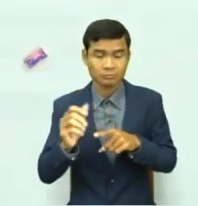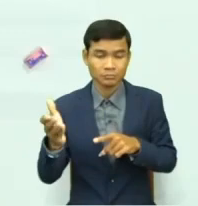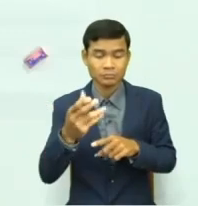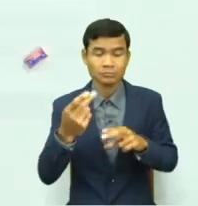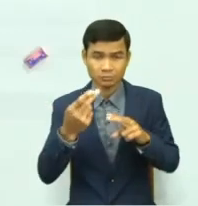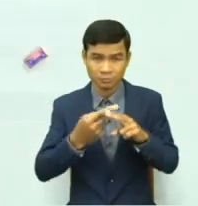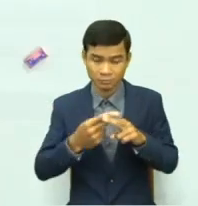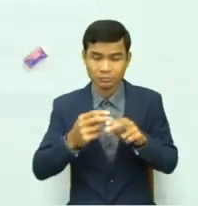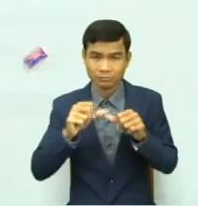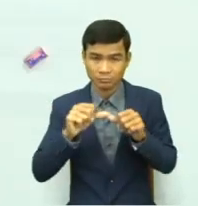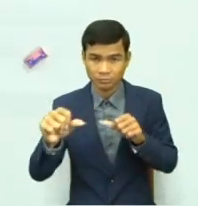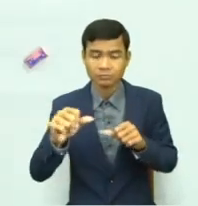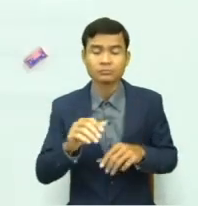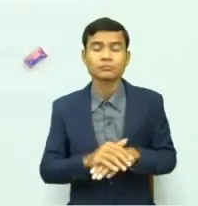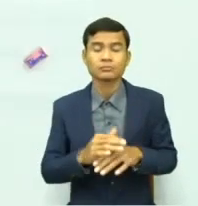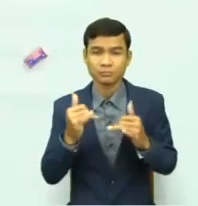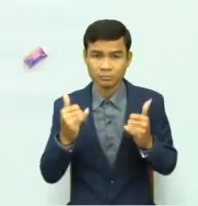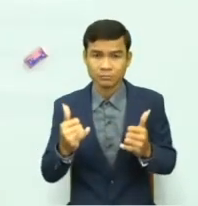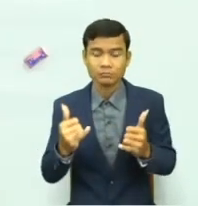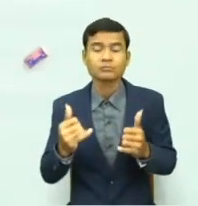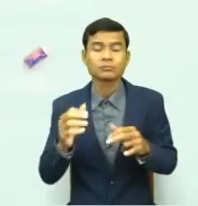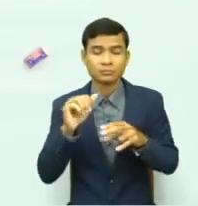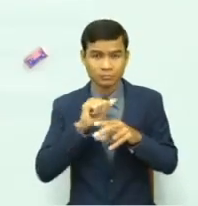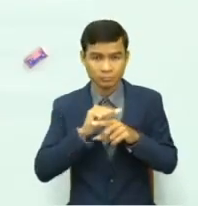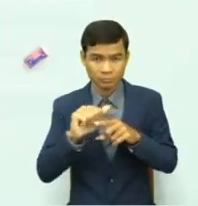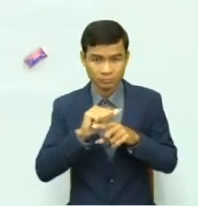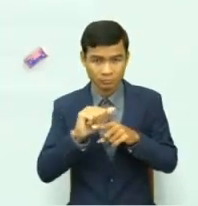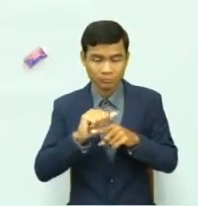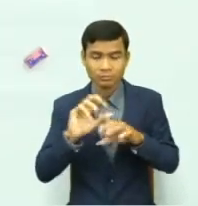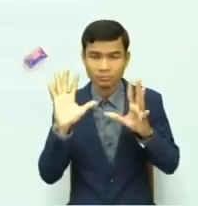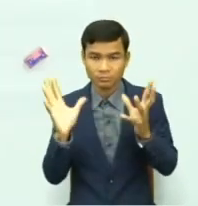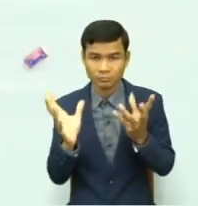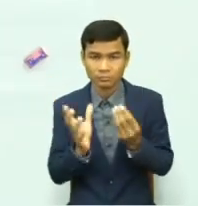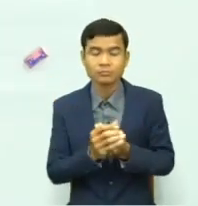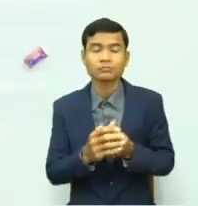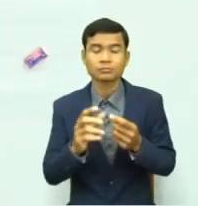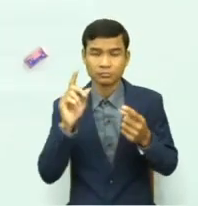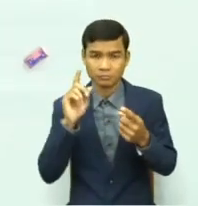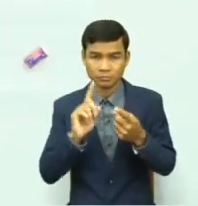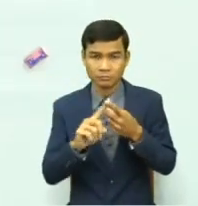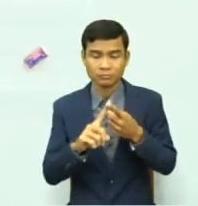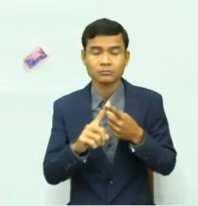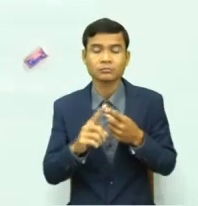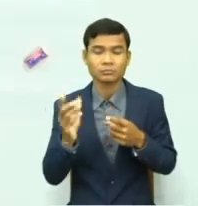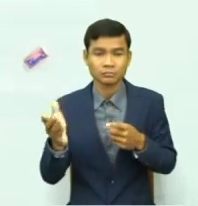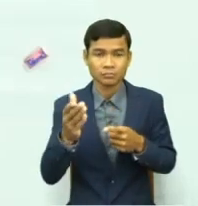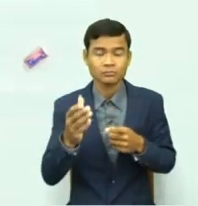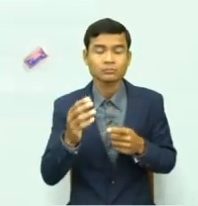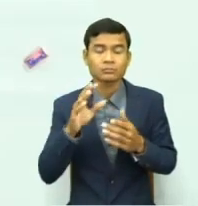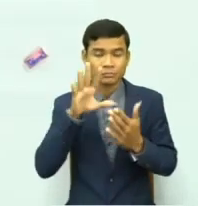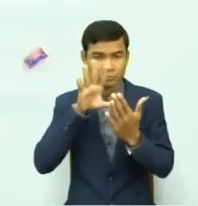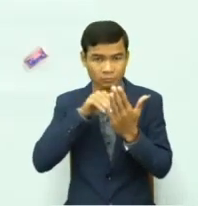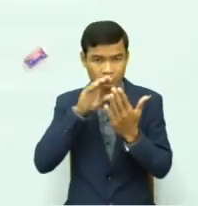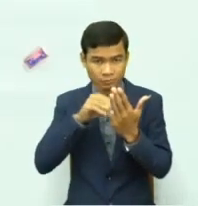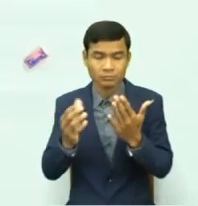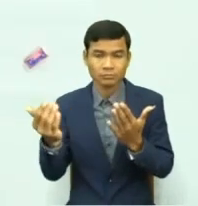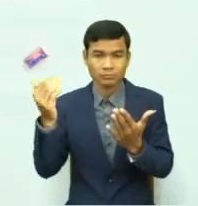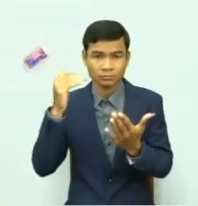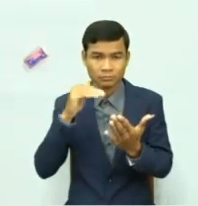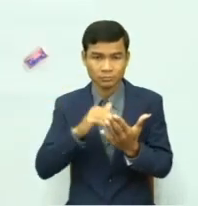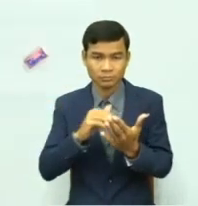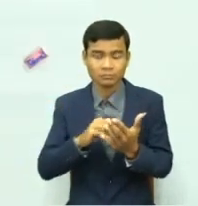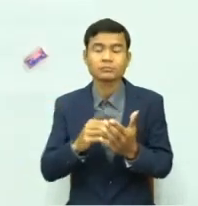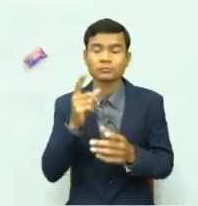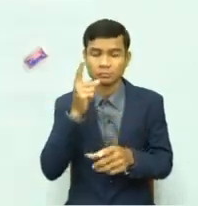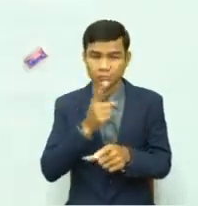ủ vọt bằng tờ tiên là con. Tỏ lời dương mưu lùm hát tặng ạ khá nế. Chá, lùm hát tìm mùi, chó sốt mê sốt làng vinh ai